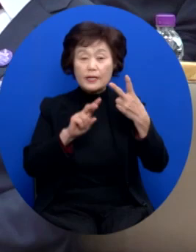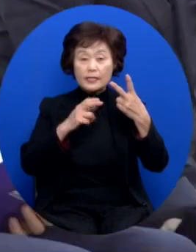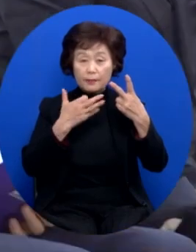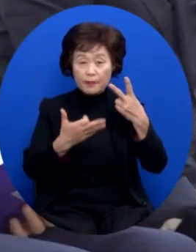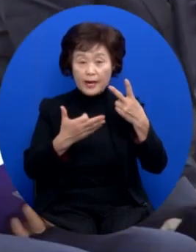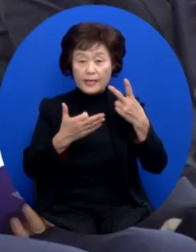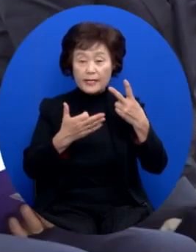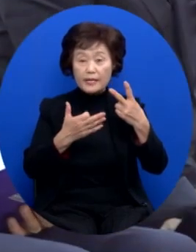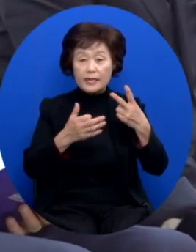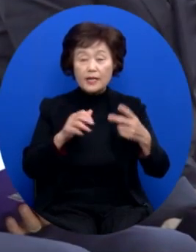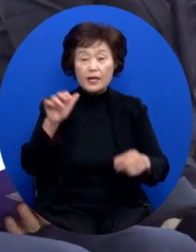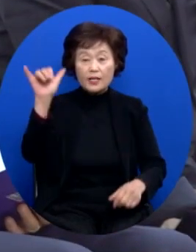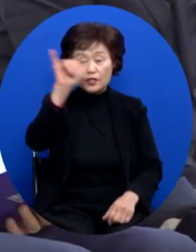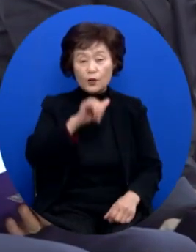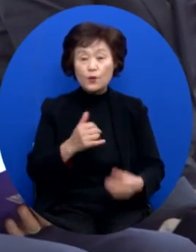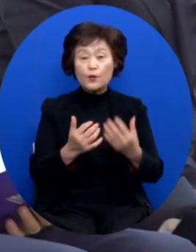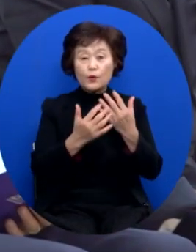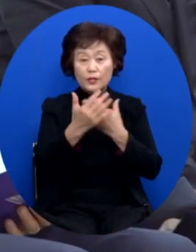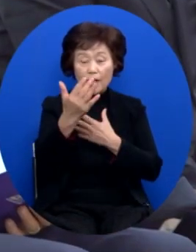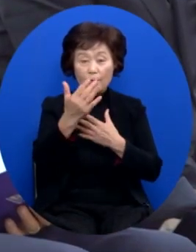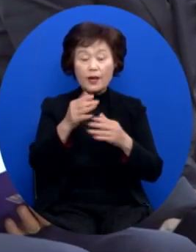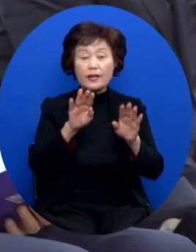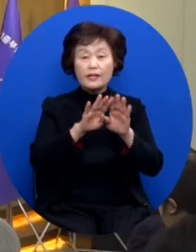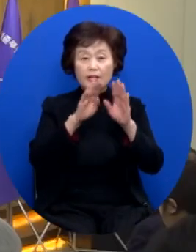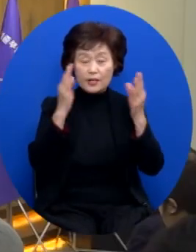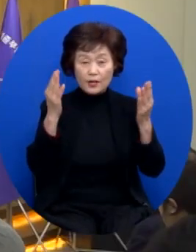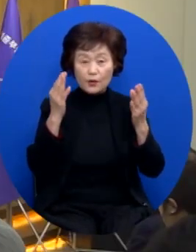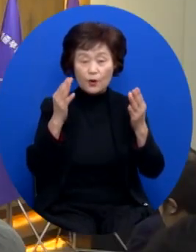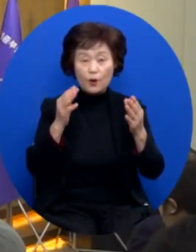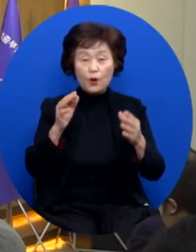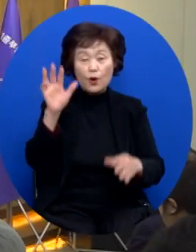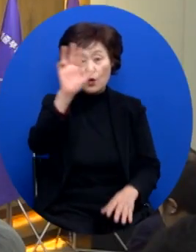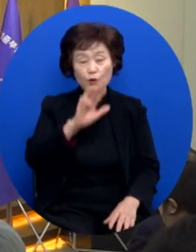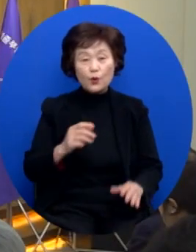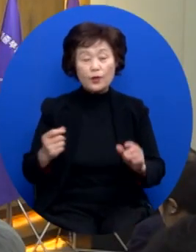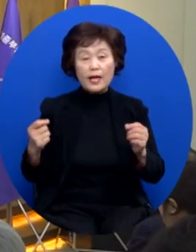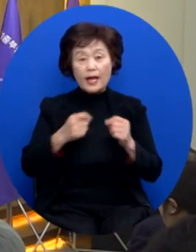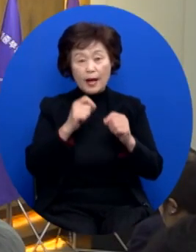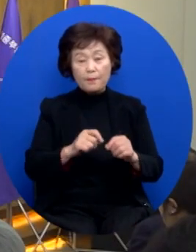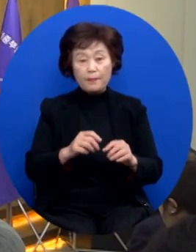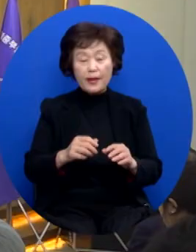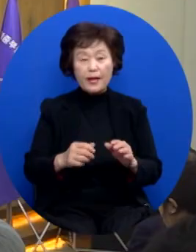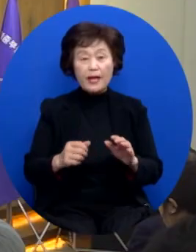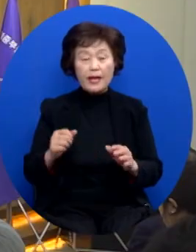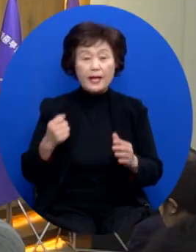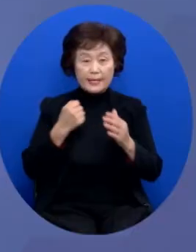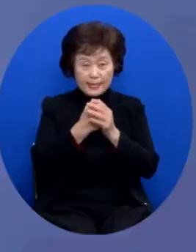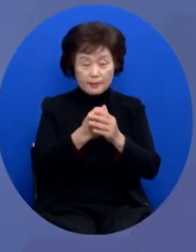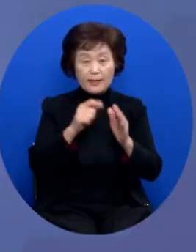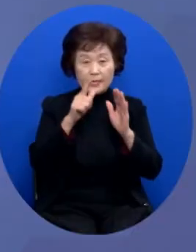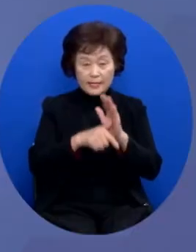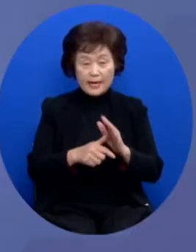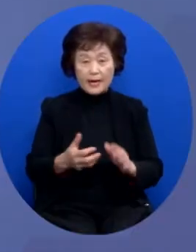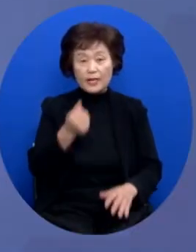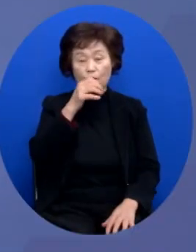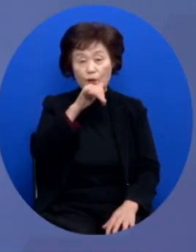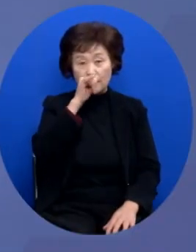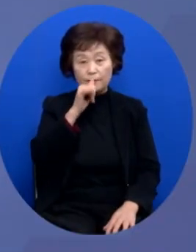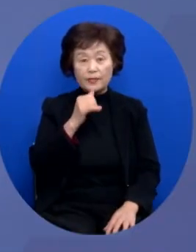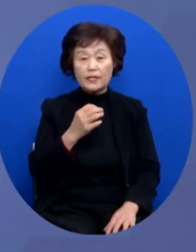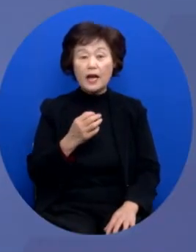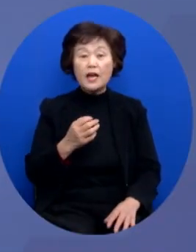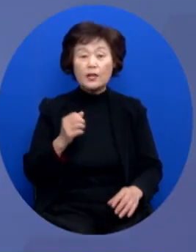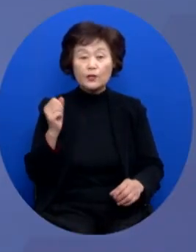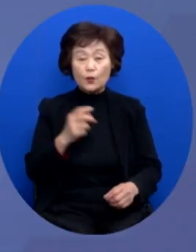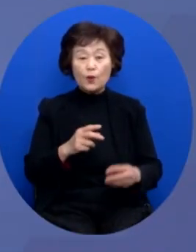극복의 4명을 총회와 한국교회 앞에 다짐하는 시간을 갖기로 했습니다 이어 3월부터 서울 서북 권역을 시작으로